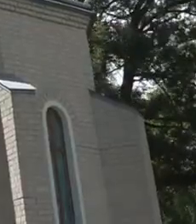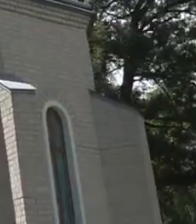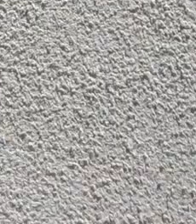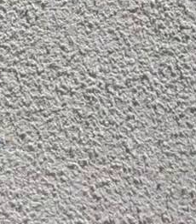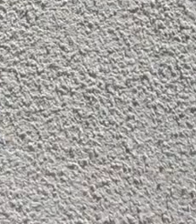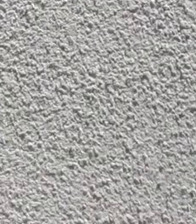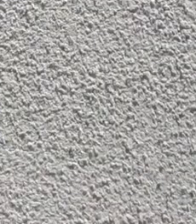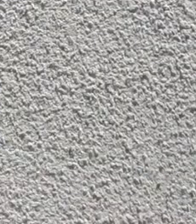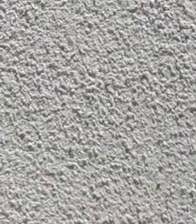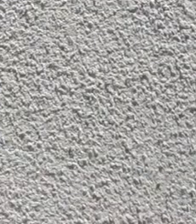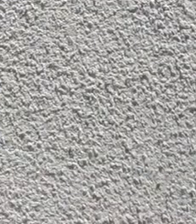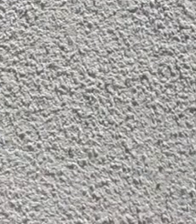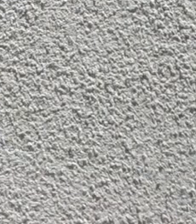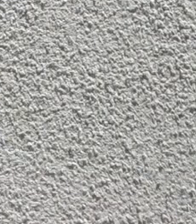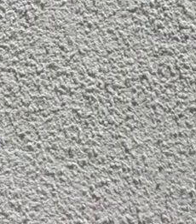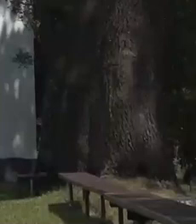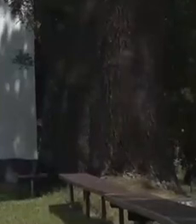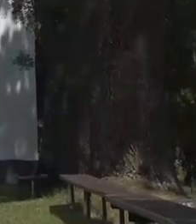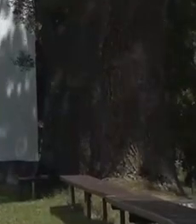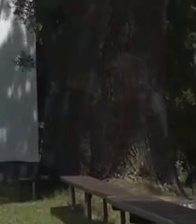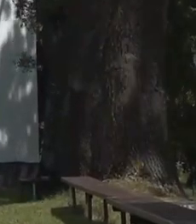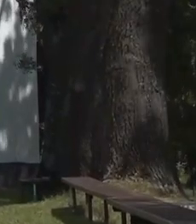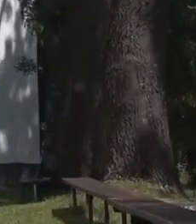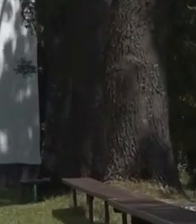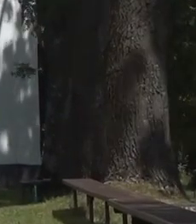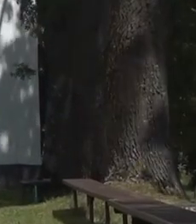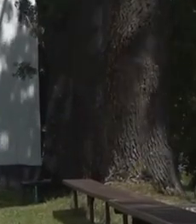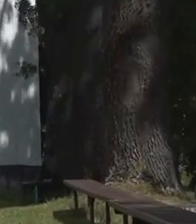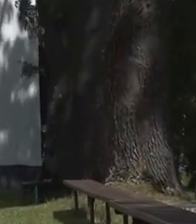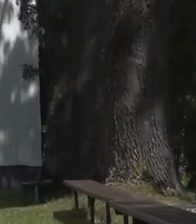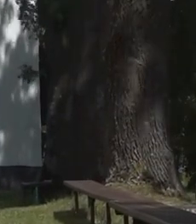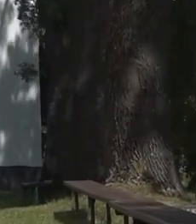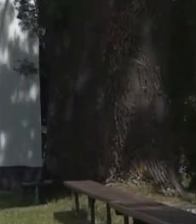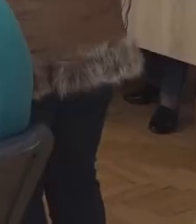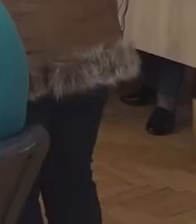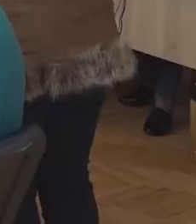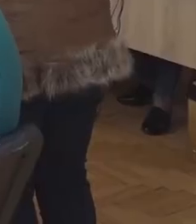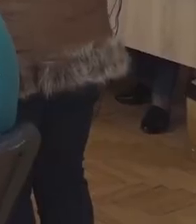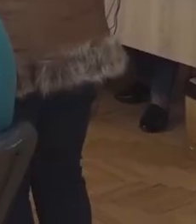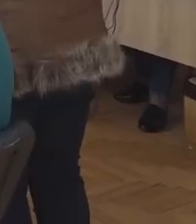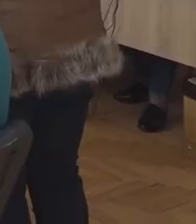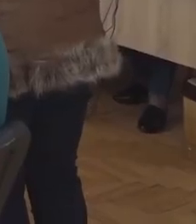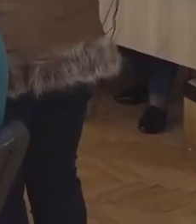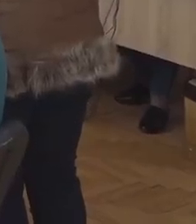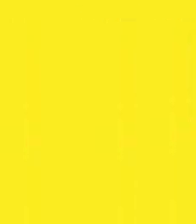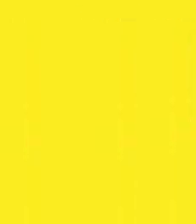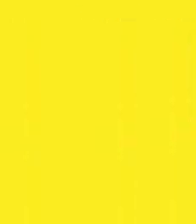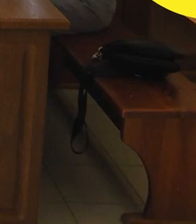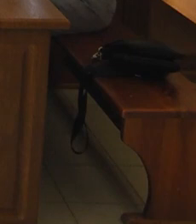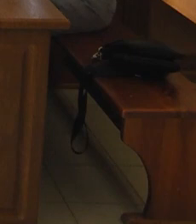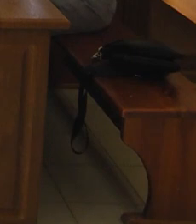громаді парафіяни ПЦУ та Московського патріархату сперечались за те, хто проводитиме богослужіння у храмі. Чим усе